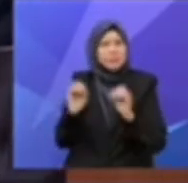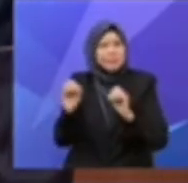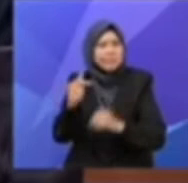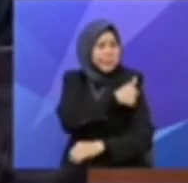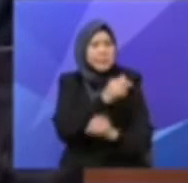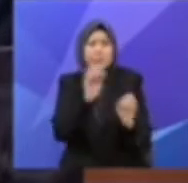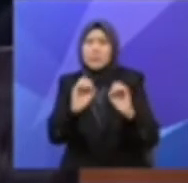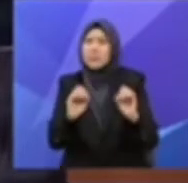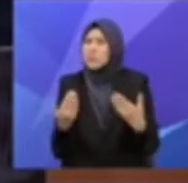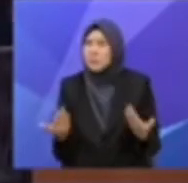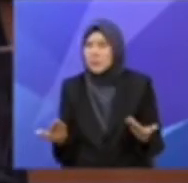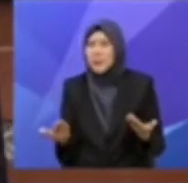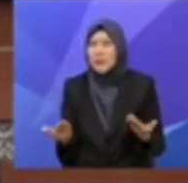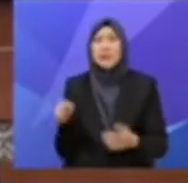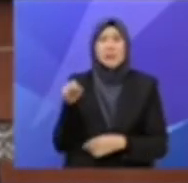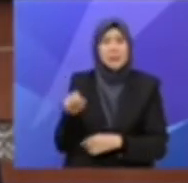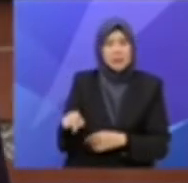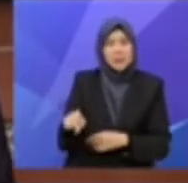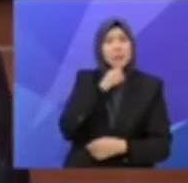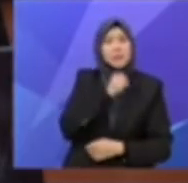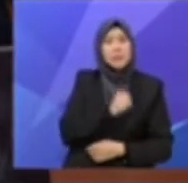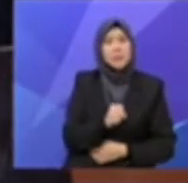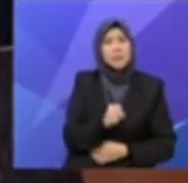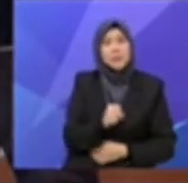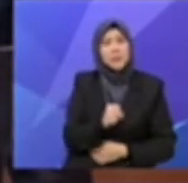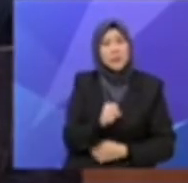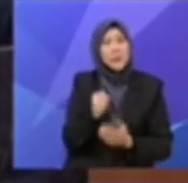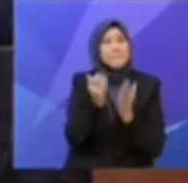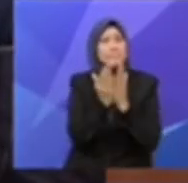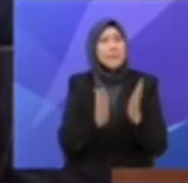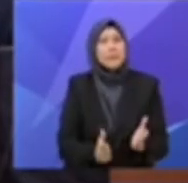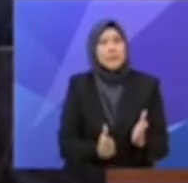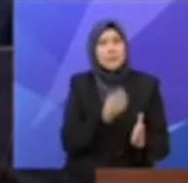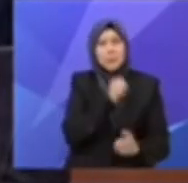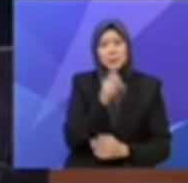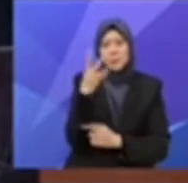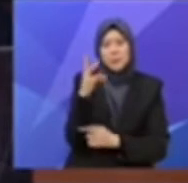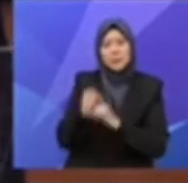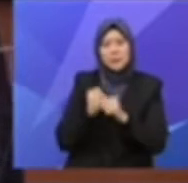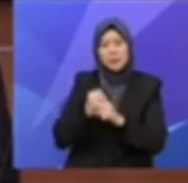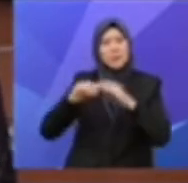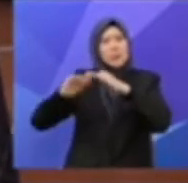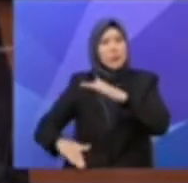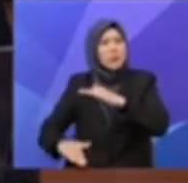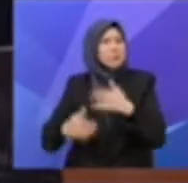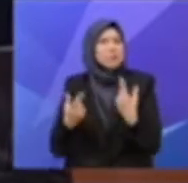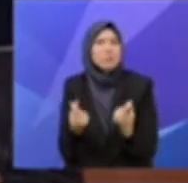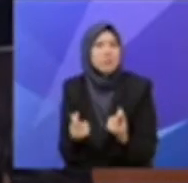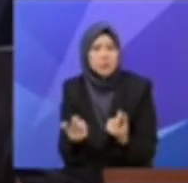direksit yaitu mereka yang berumur wajah yang berumur 17tahun kebawah